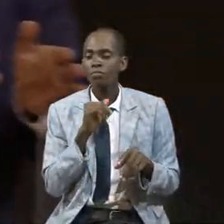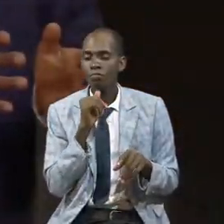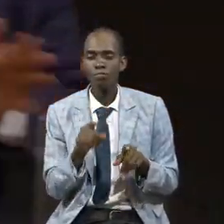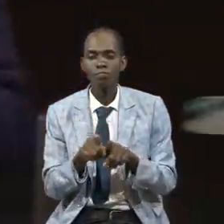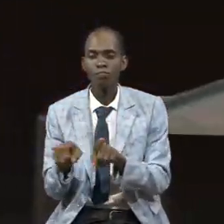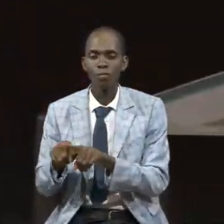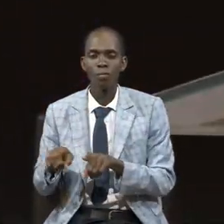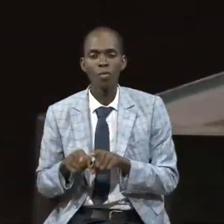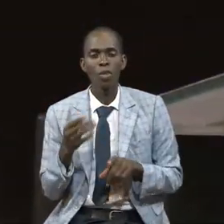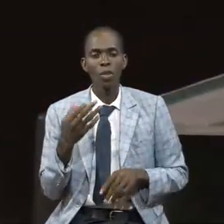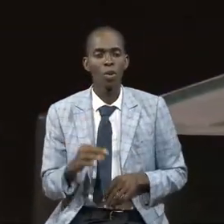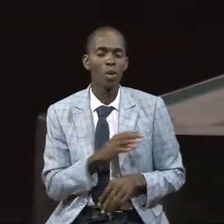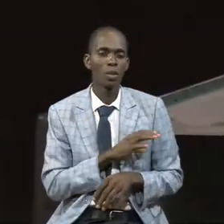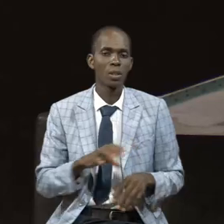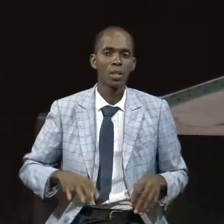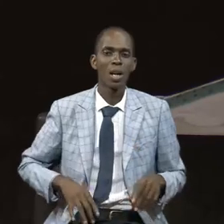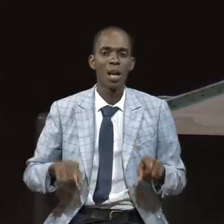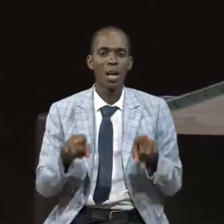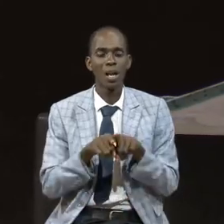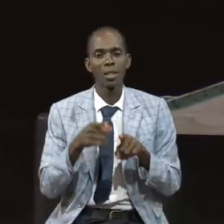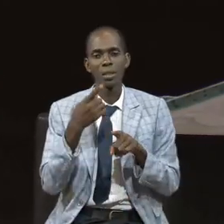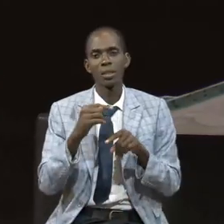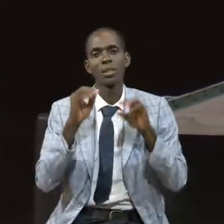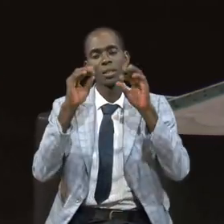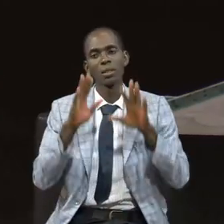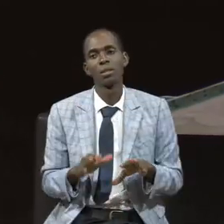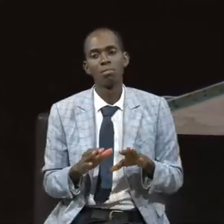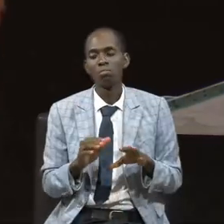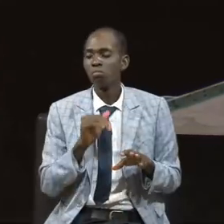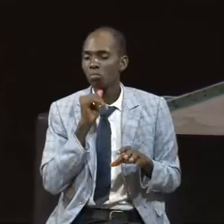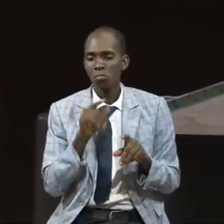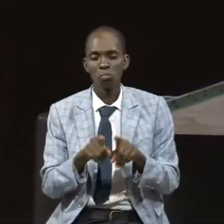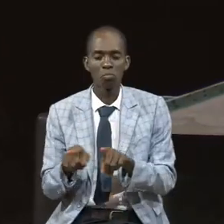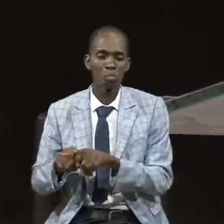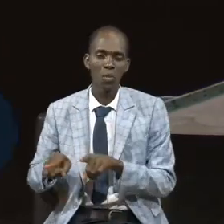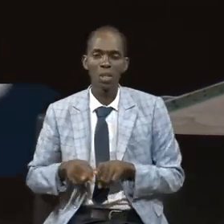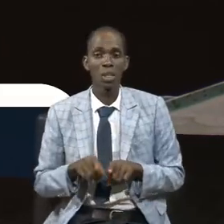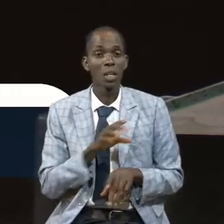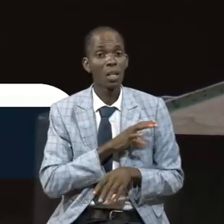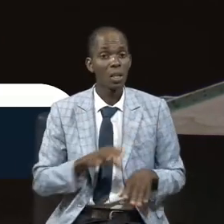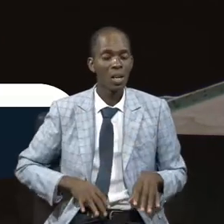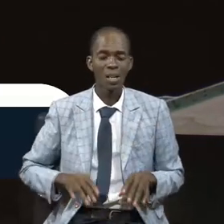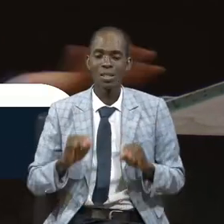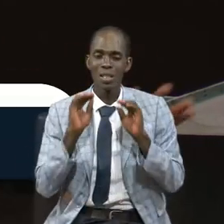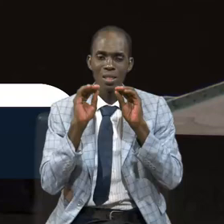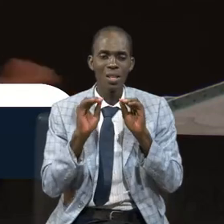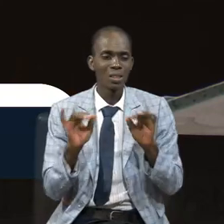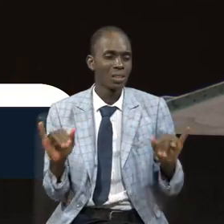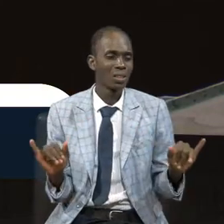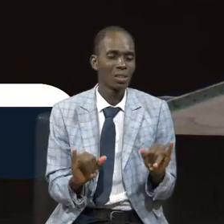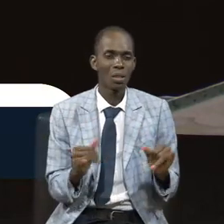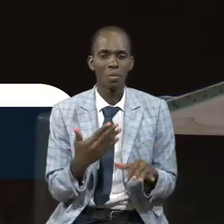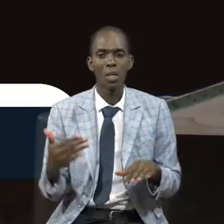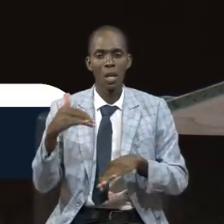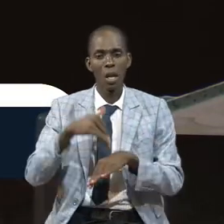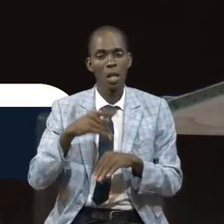C'est l'invariabilité de Christ en tant qu'enseignant. Il est invariable. Il enseigne la même chose